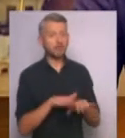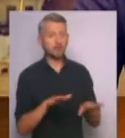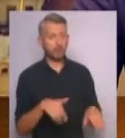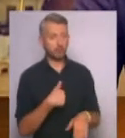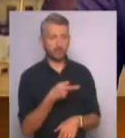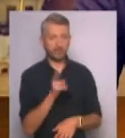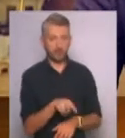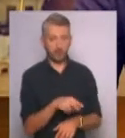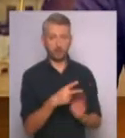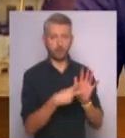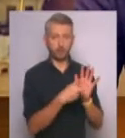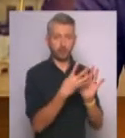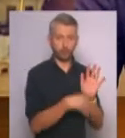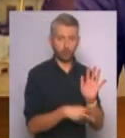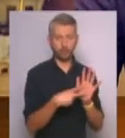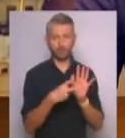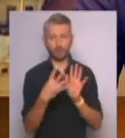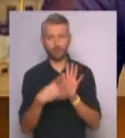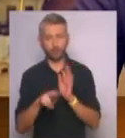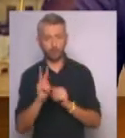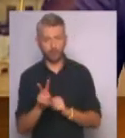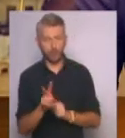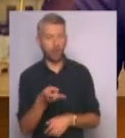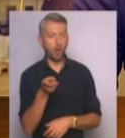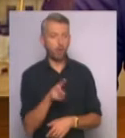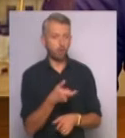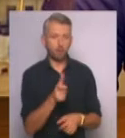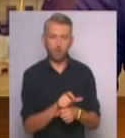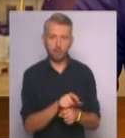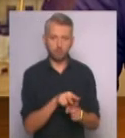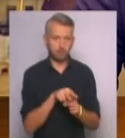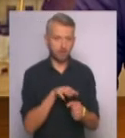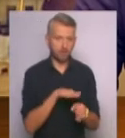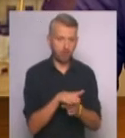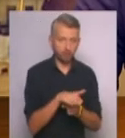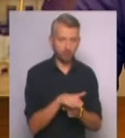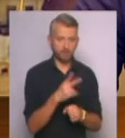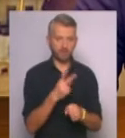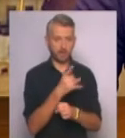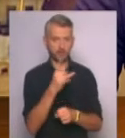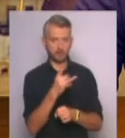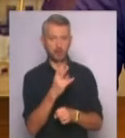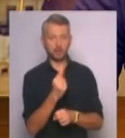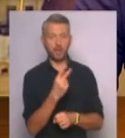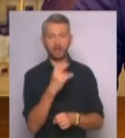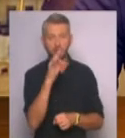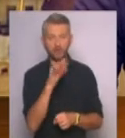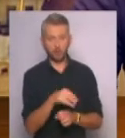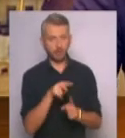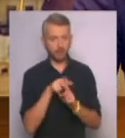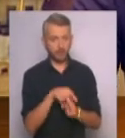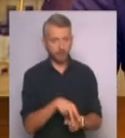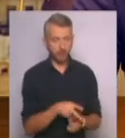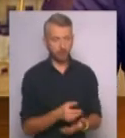два, 790 і 792, обидва перевантажені на більше ніж вдвічі, тобто на 200% завантаженість у